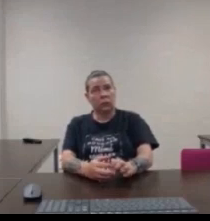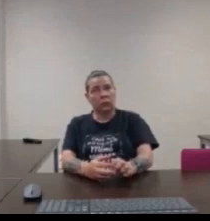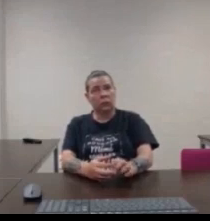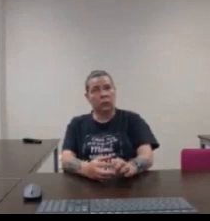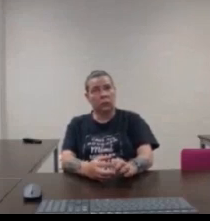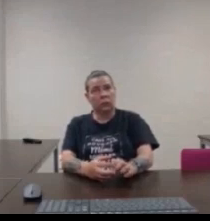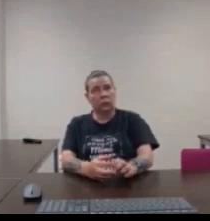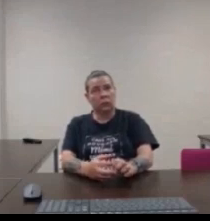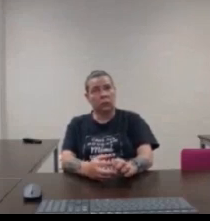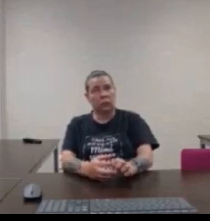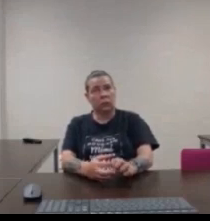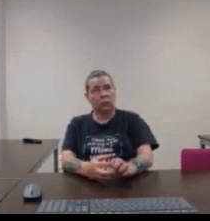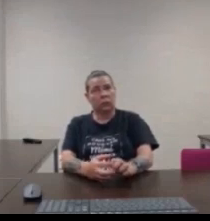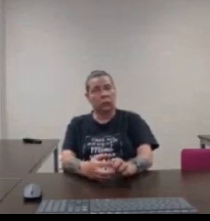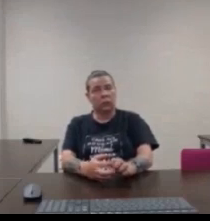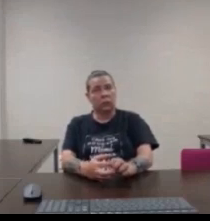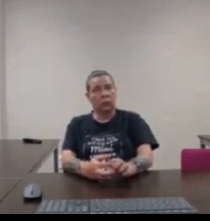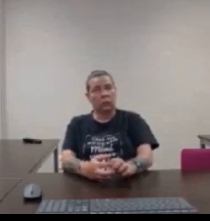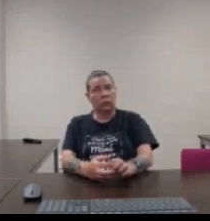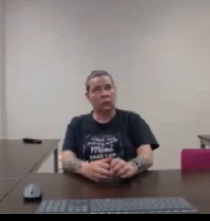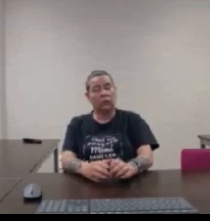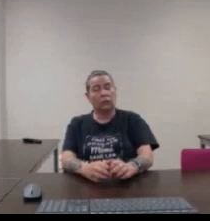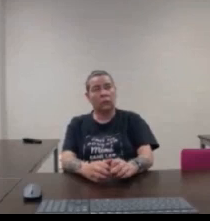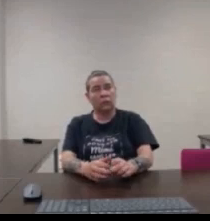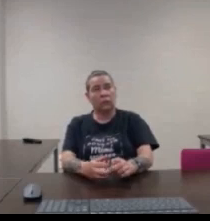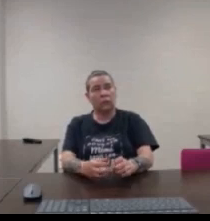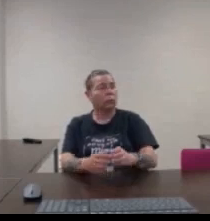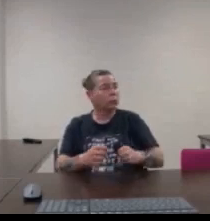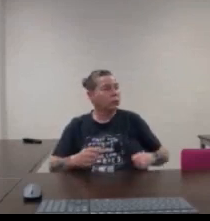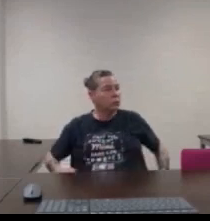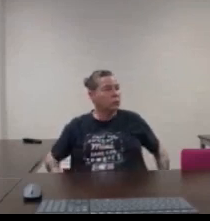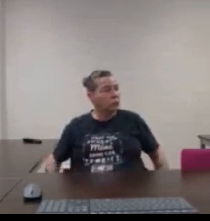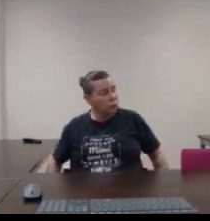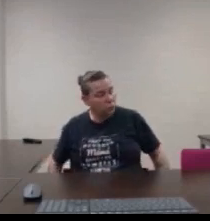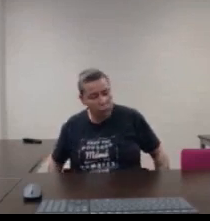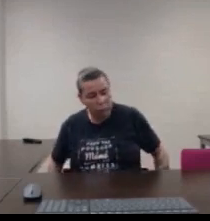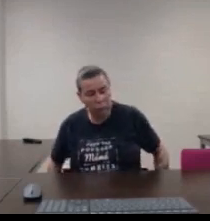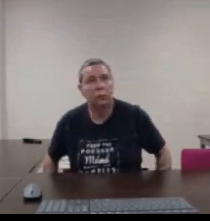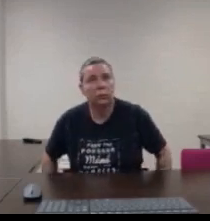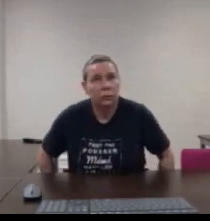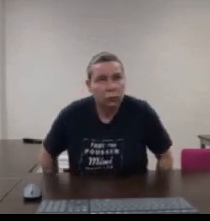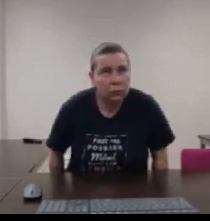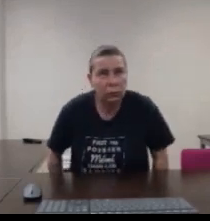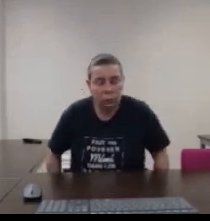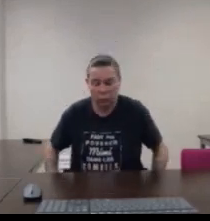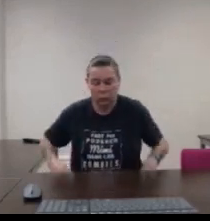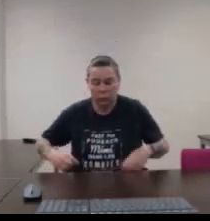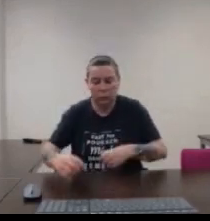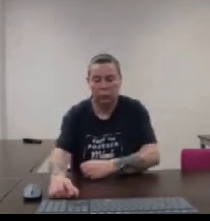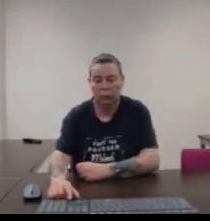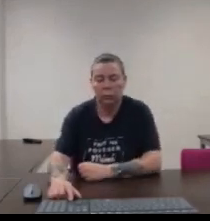dur. Pendant longtemps, on voyait plus de moquettes, mais c'est vrai qu'on en voit de plus en plus finalement maintenant des sols en moquette parce que ça vient atténuer le bruit, entre autres dans les open